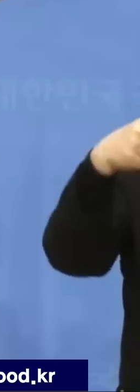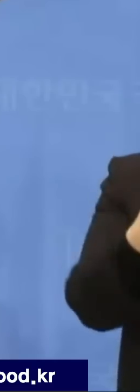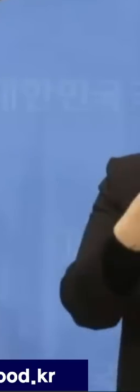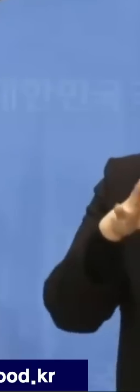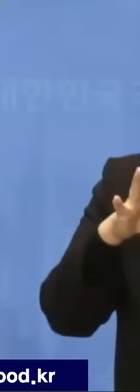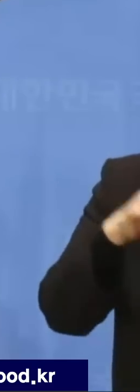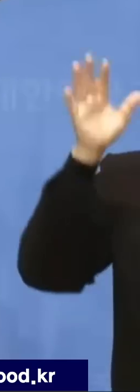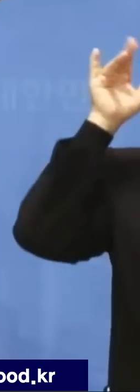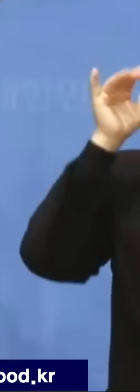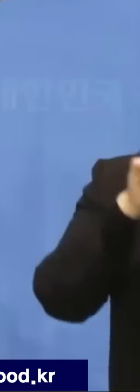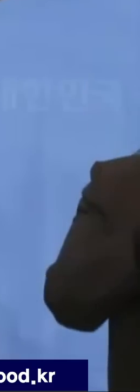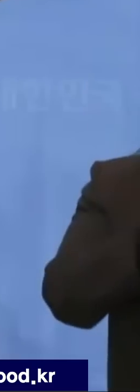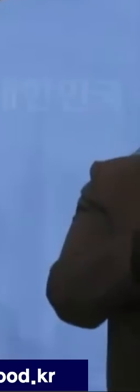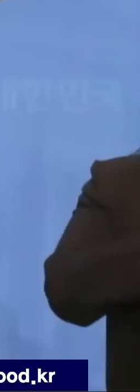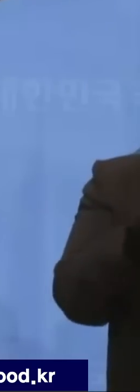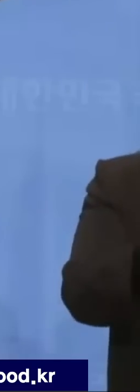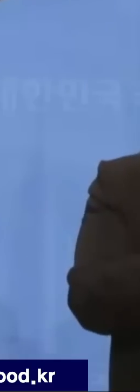2017년 12월 21일